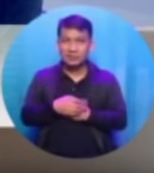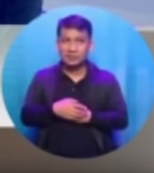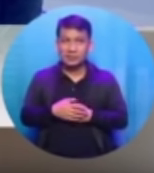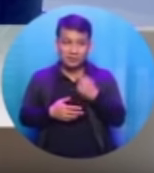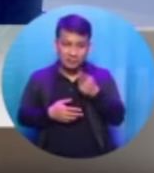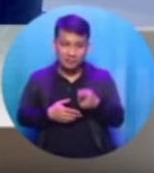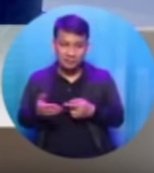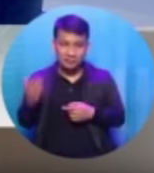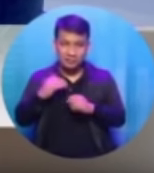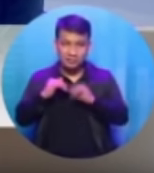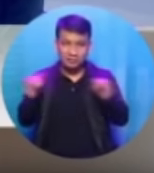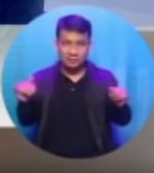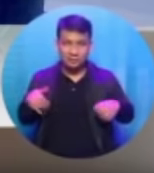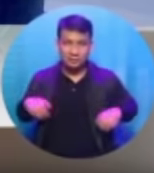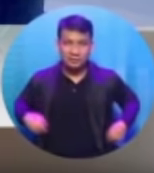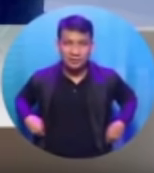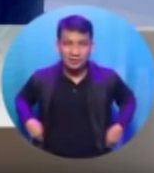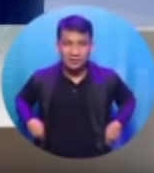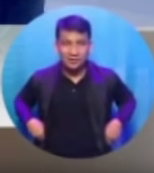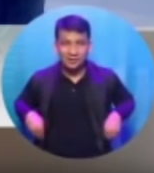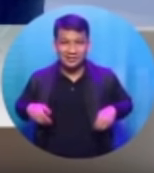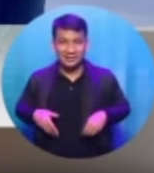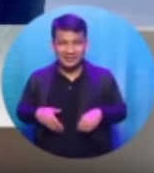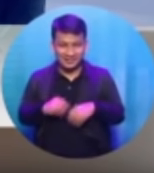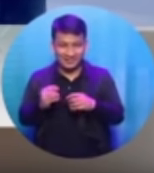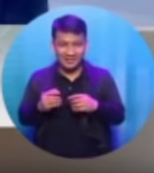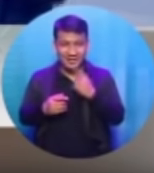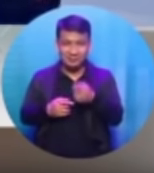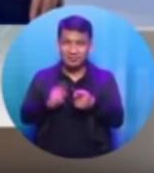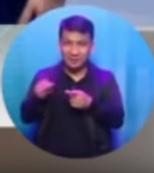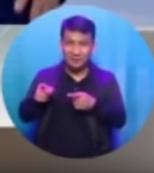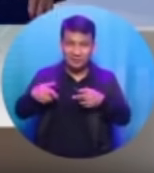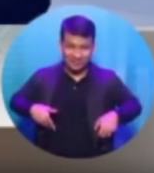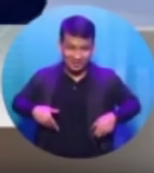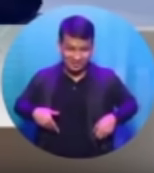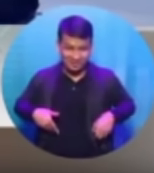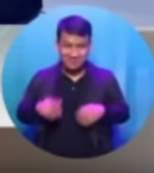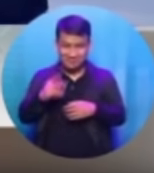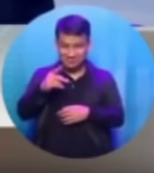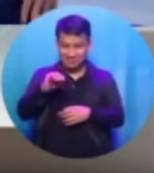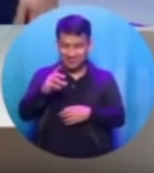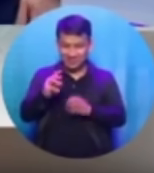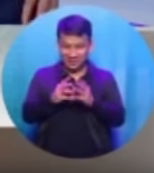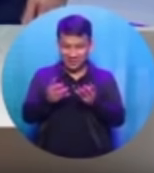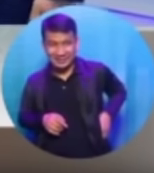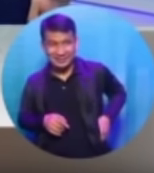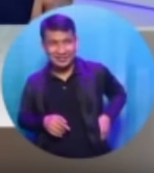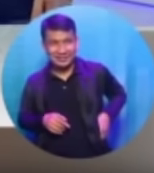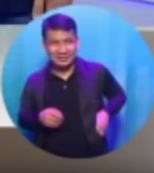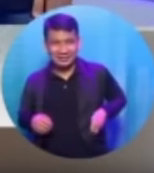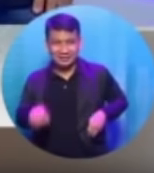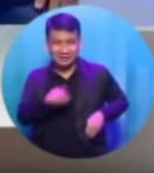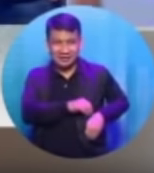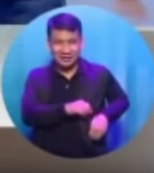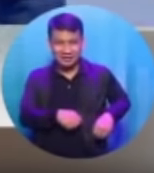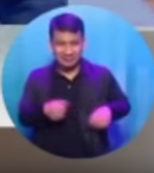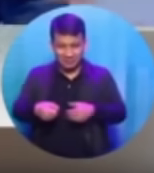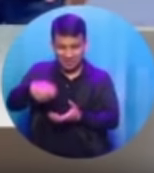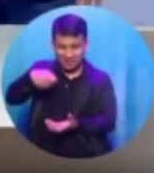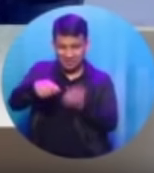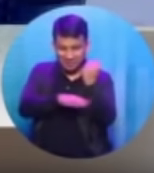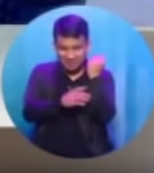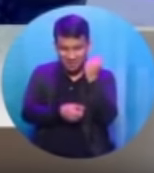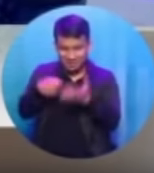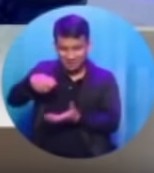papupuntay mo doon, Kernel, dapat walang bulsa, ha? Hindi po, Kernel, walang bulsa. Sa, yung paglalagyan, walang bulsa